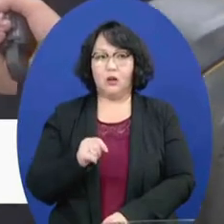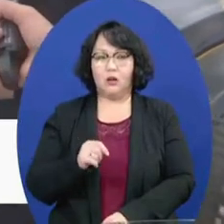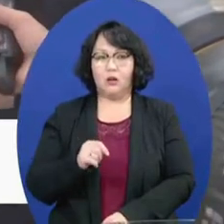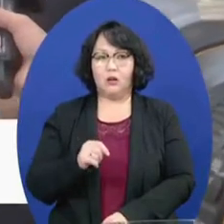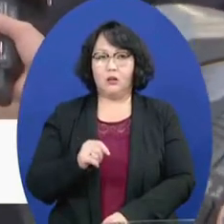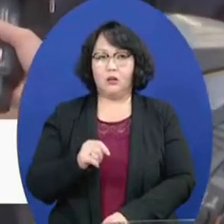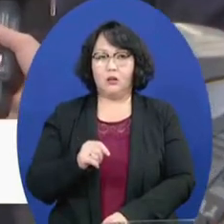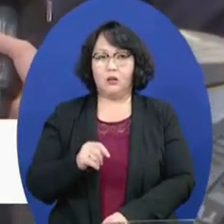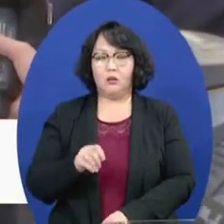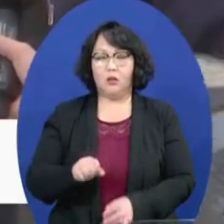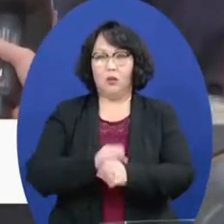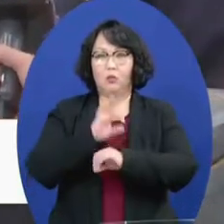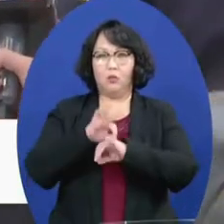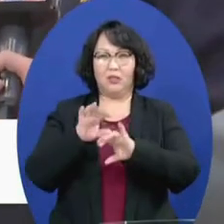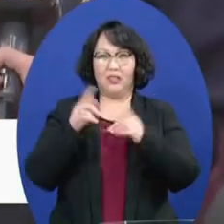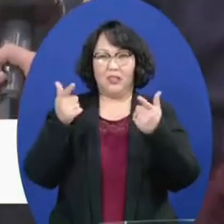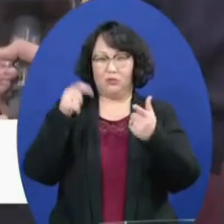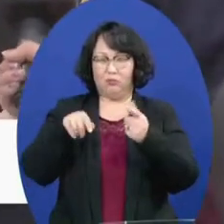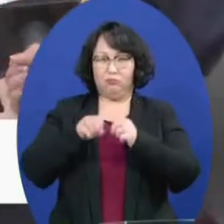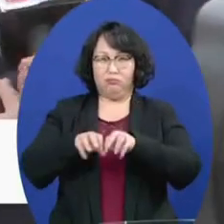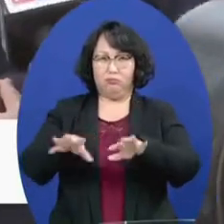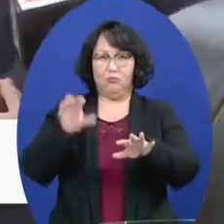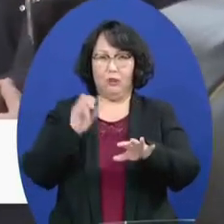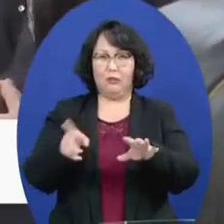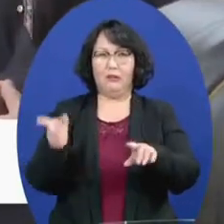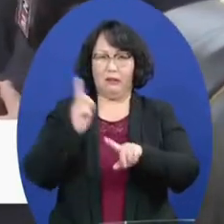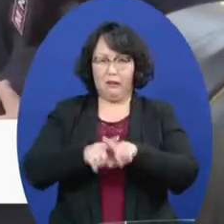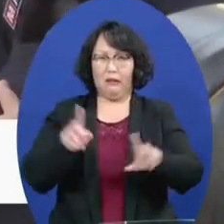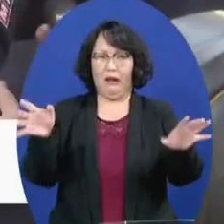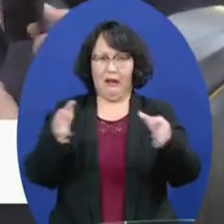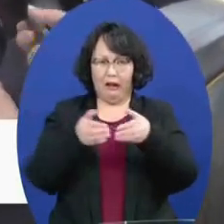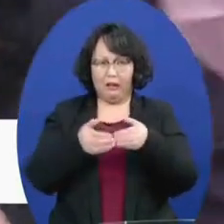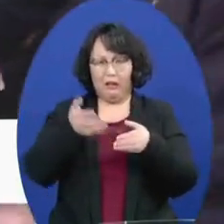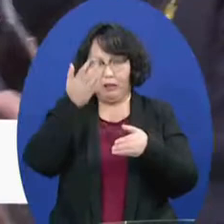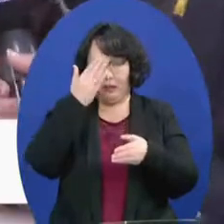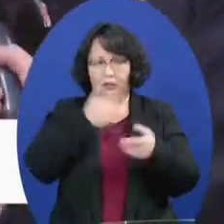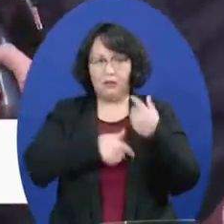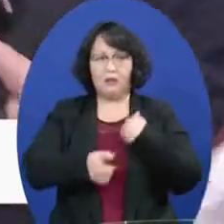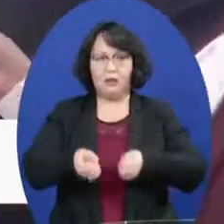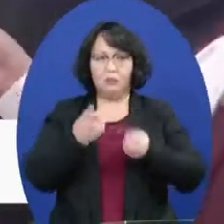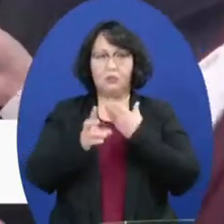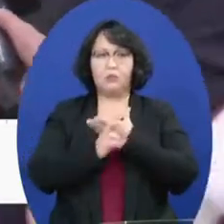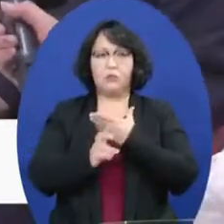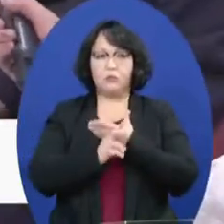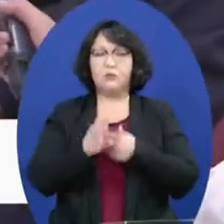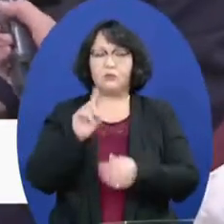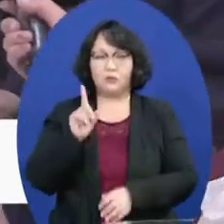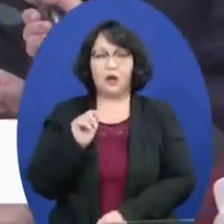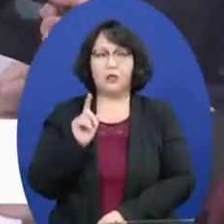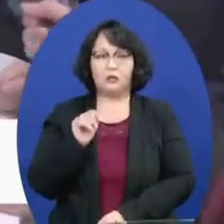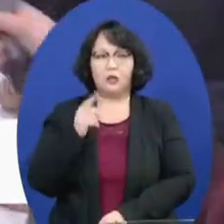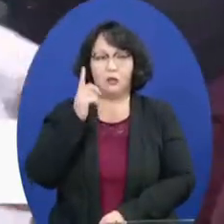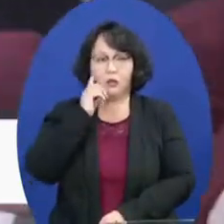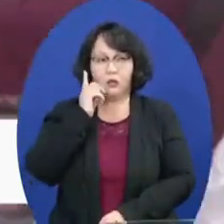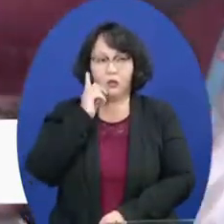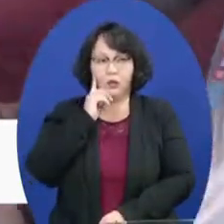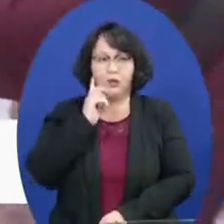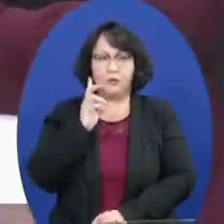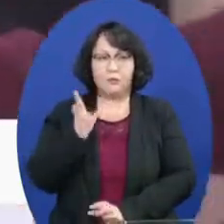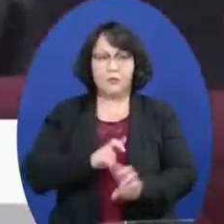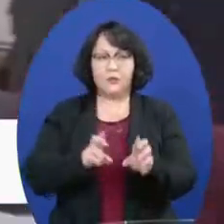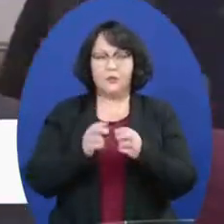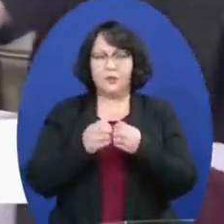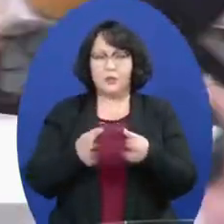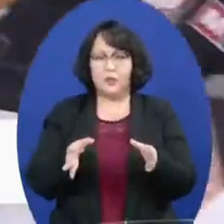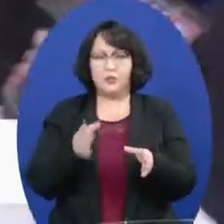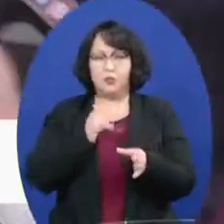нэгэн байдлаар эрсдлүүд гараад ингээд явчих юм бол тэгээд буцаал бид нар халттай байдал руу орохоос аргагүй болно. Хүлчилгээ бизнес нэгдсэн хүмүүс ямар шиг байна?